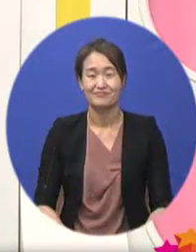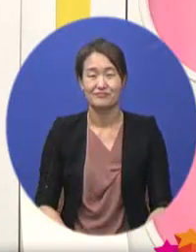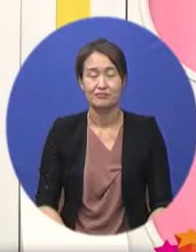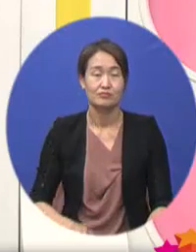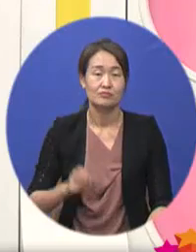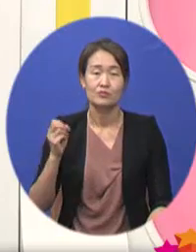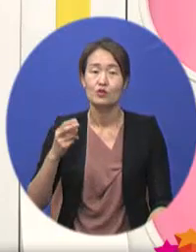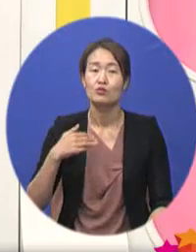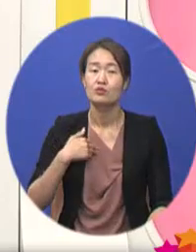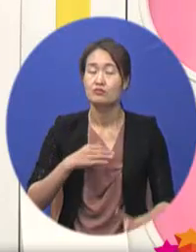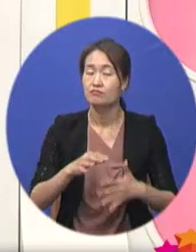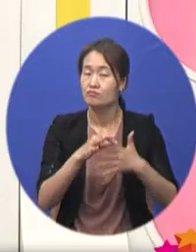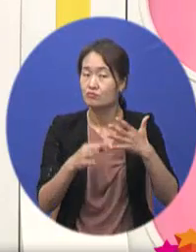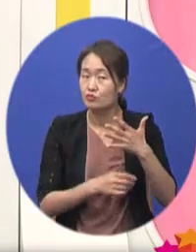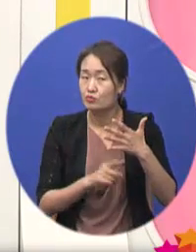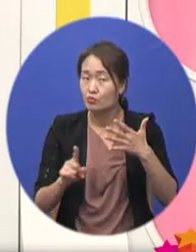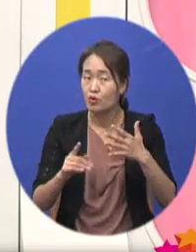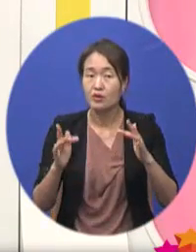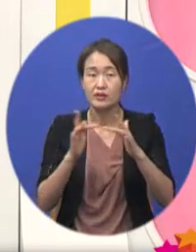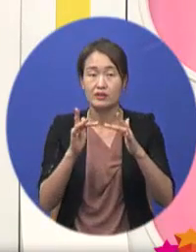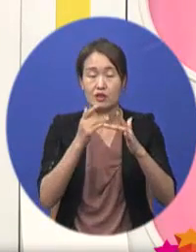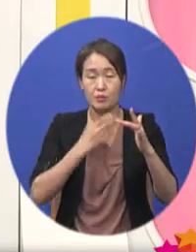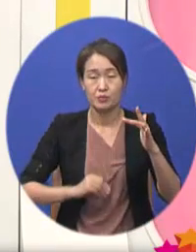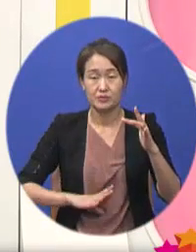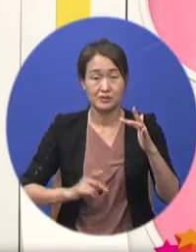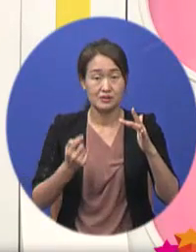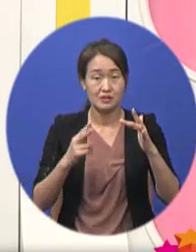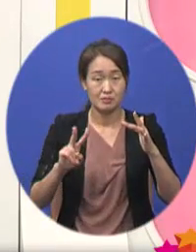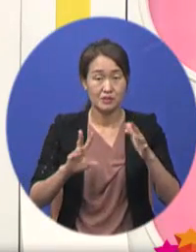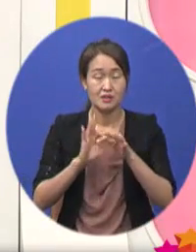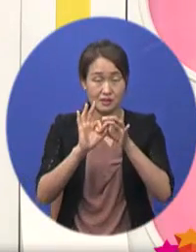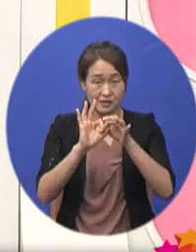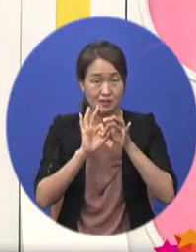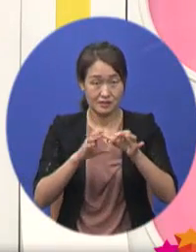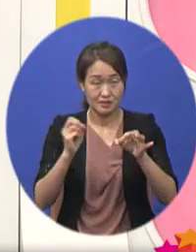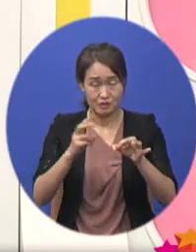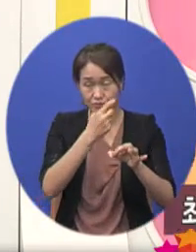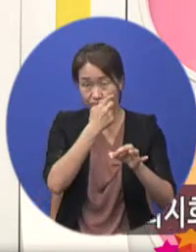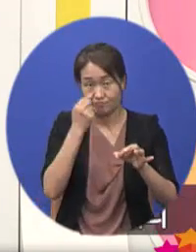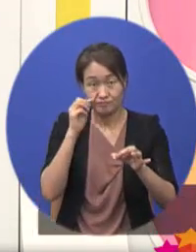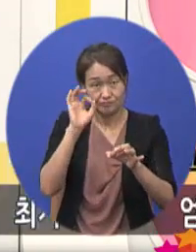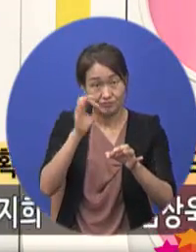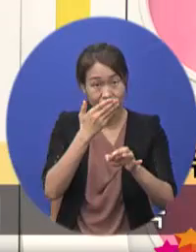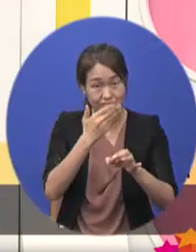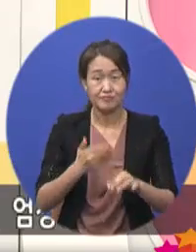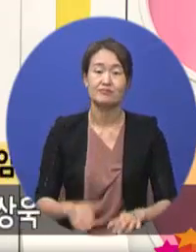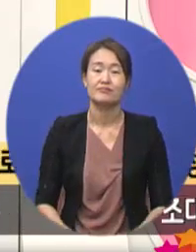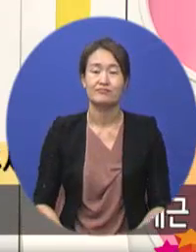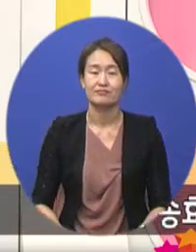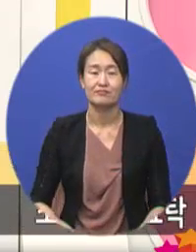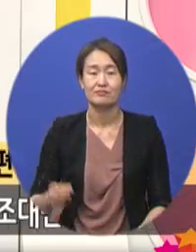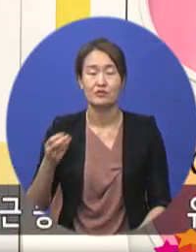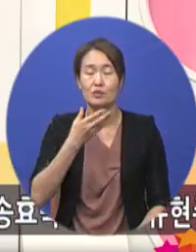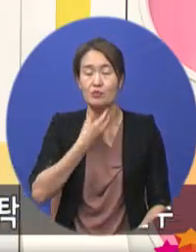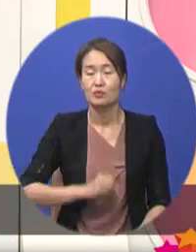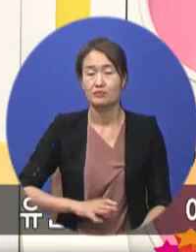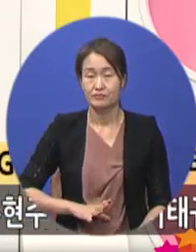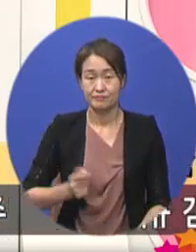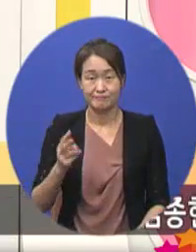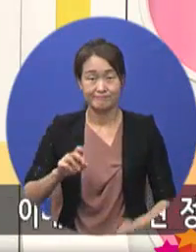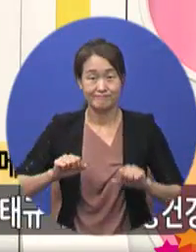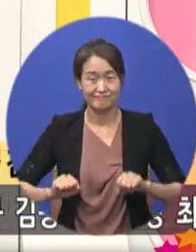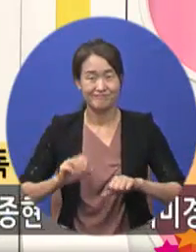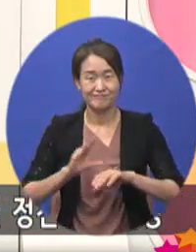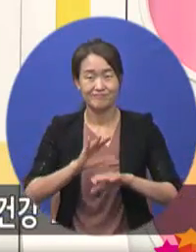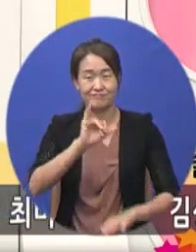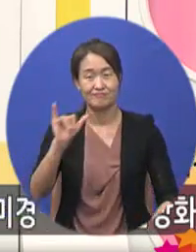네. 그리고 저희 네. 프로그램은요 인터넷 복지TV 홈페이지를 통해서 네. 다시 볼 수 있습니다. 네. 자, 우리 복지TV